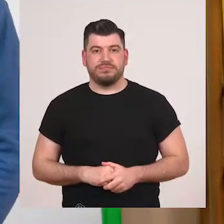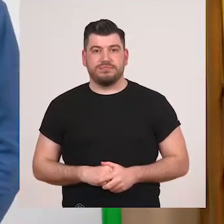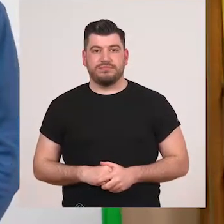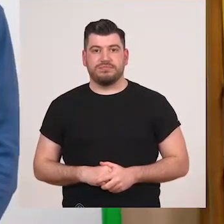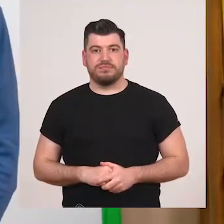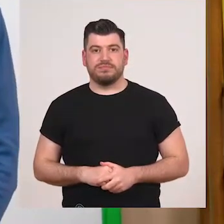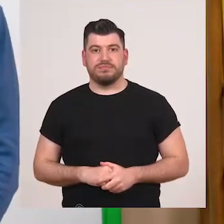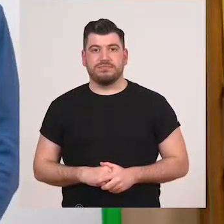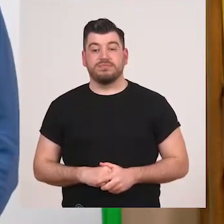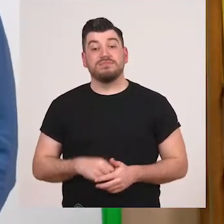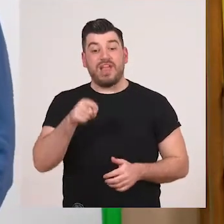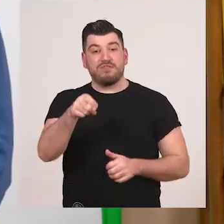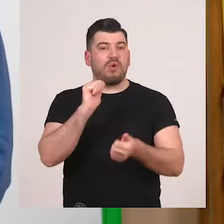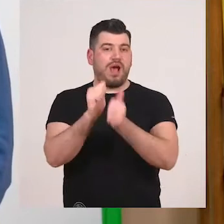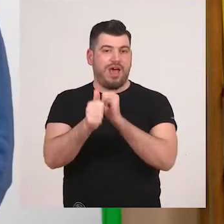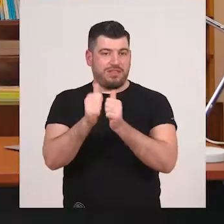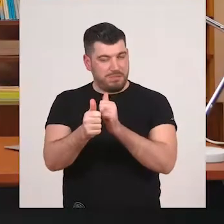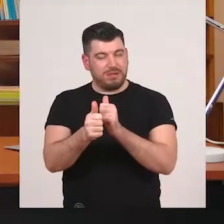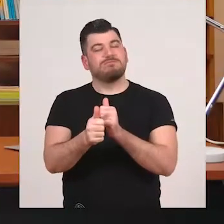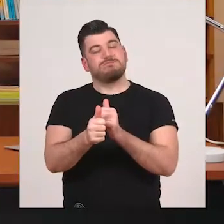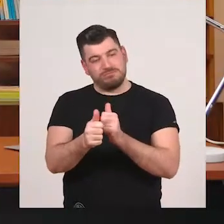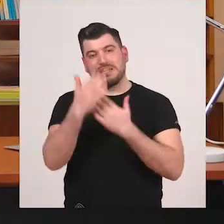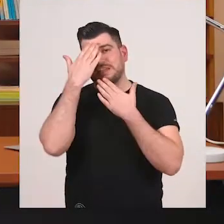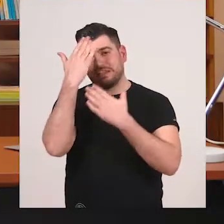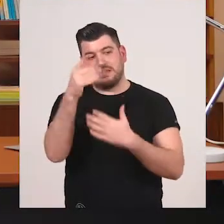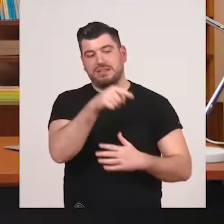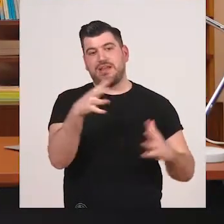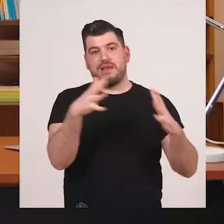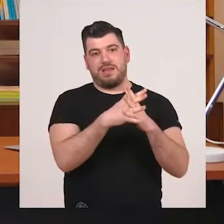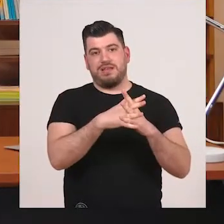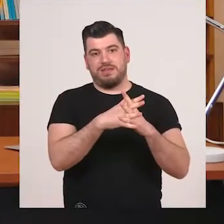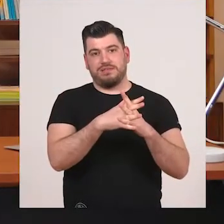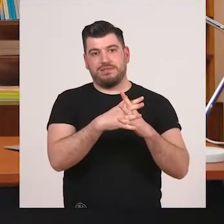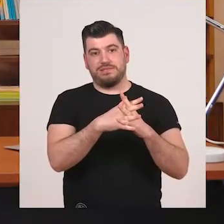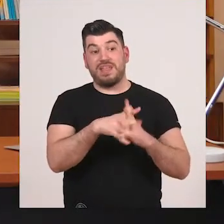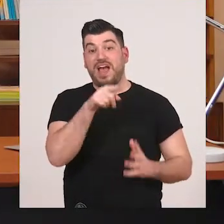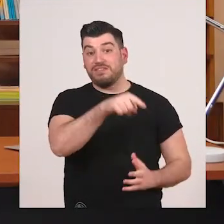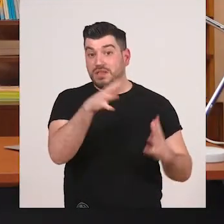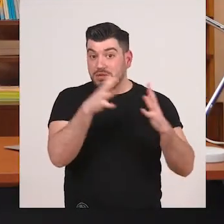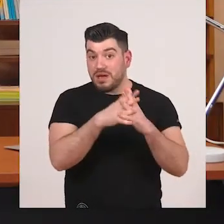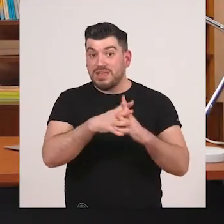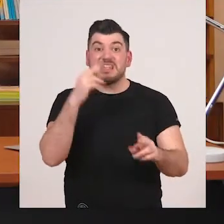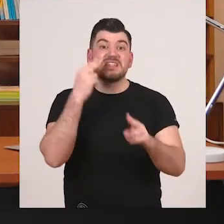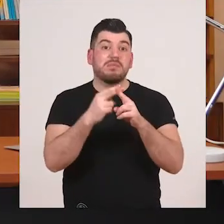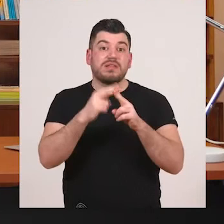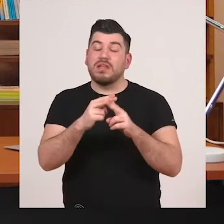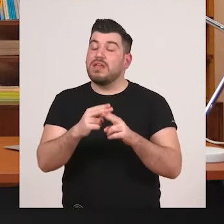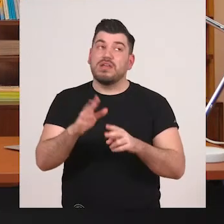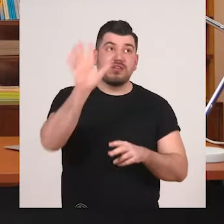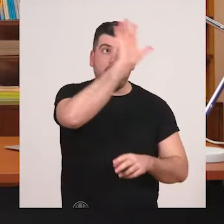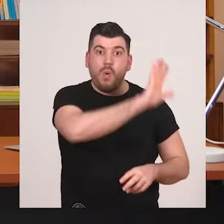έγινε για να τιμήσει αυτήν ακριβώς τη μάχη. Μία μάχη πολύ σημαντική για όλους τους δυτικούς